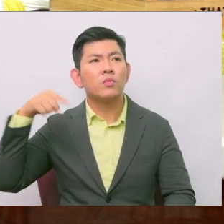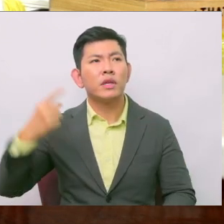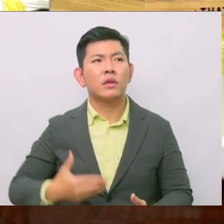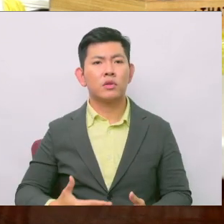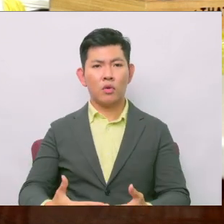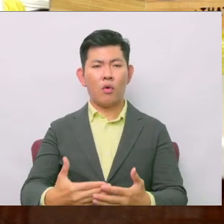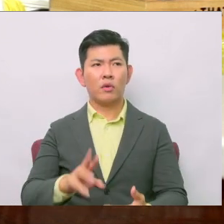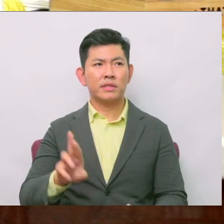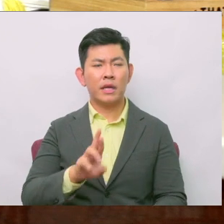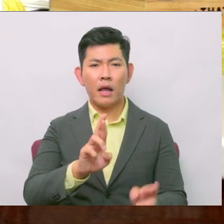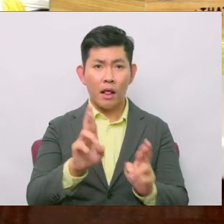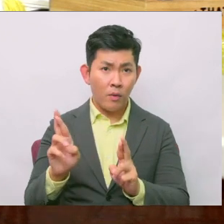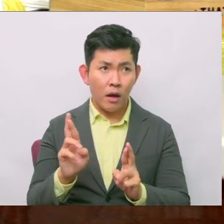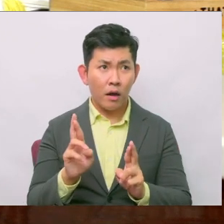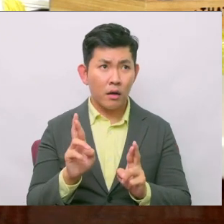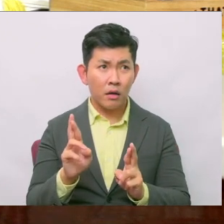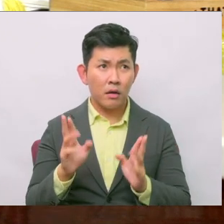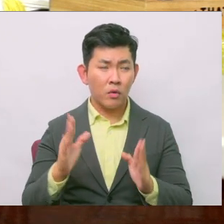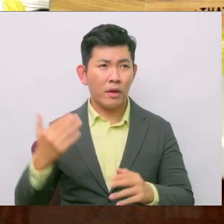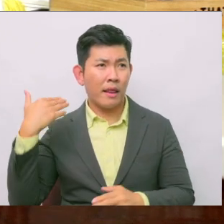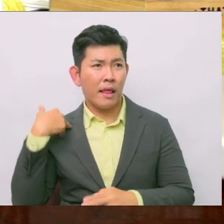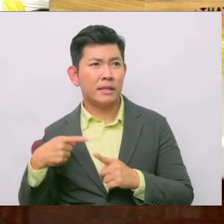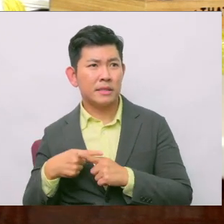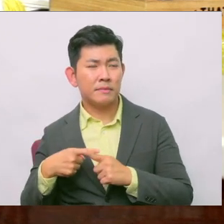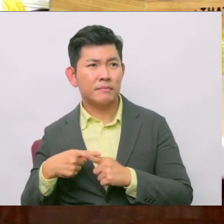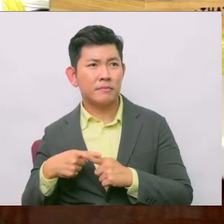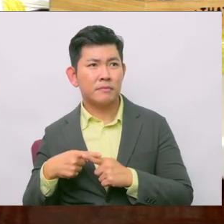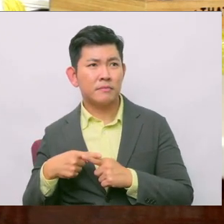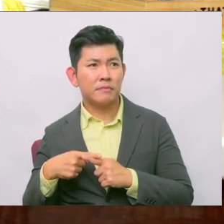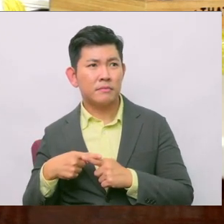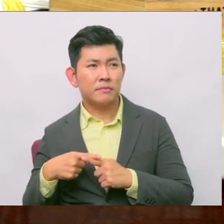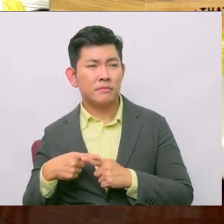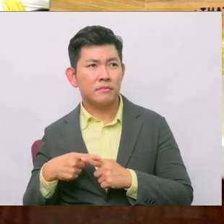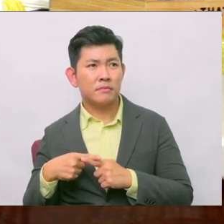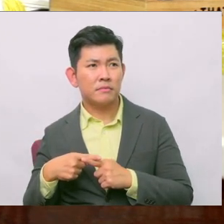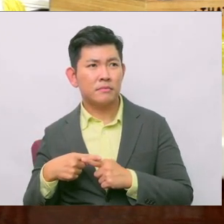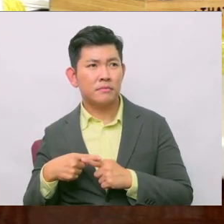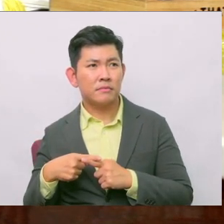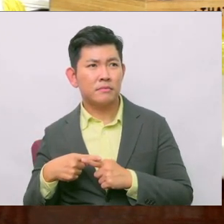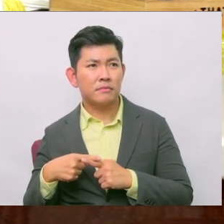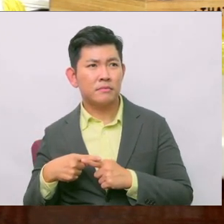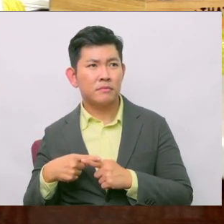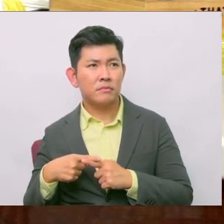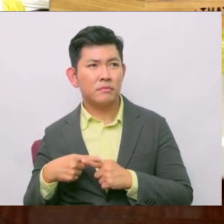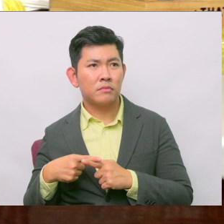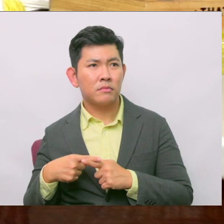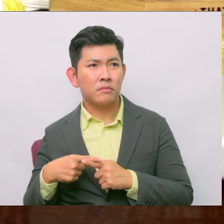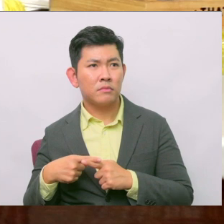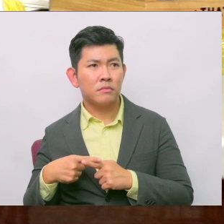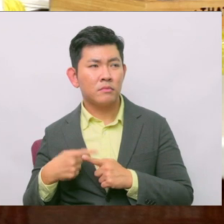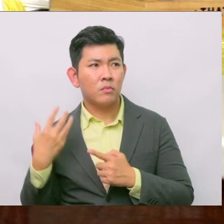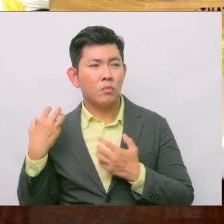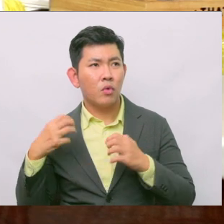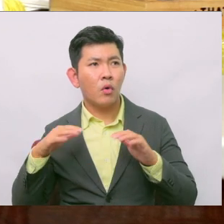วังอะไรนะคนเจ็บไหล ่ฮิวล็อกแก้ปวดบวมแก้อาการอักเสบ